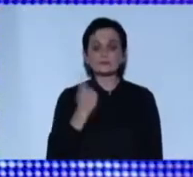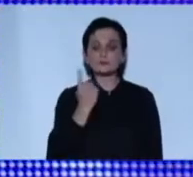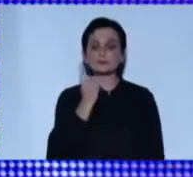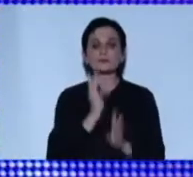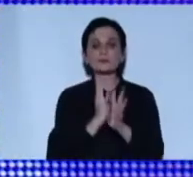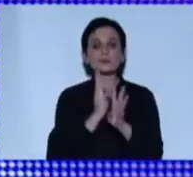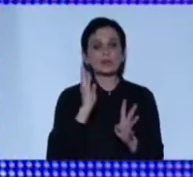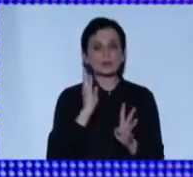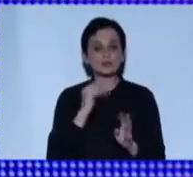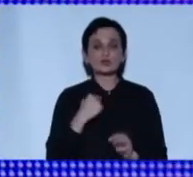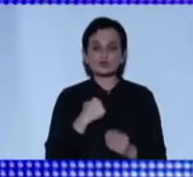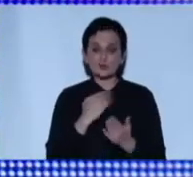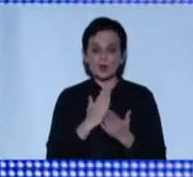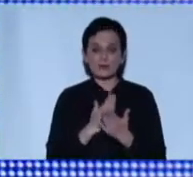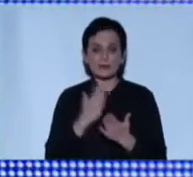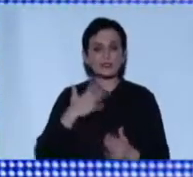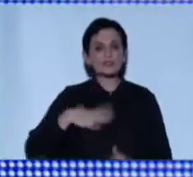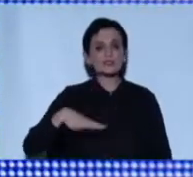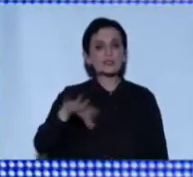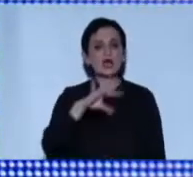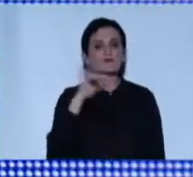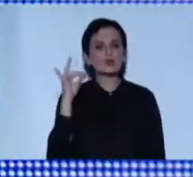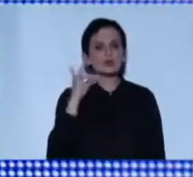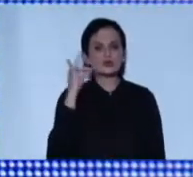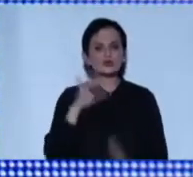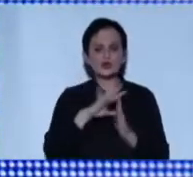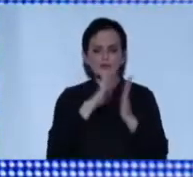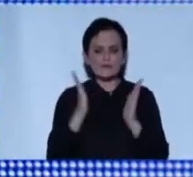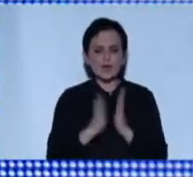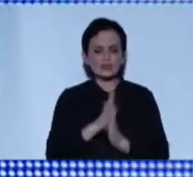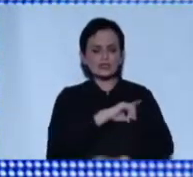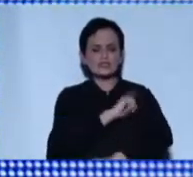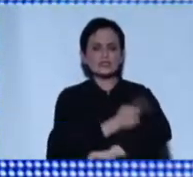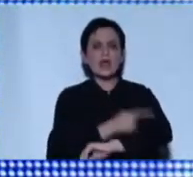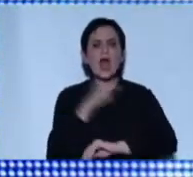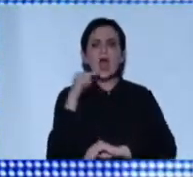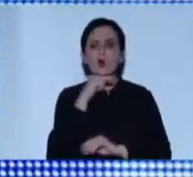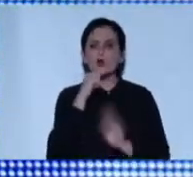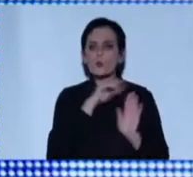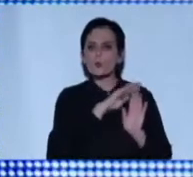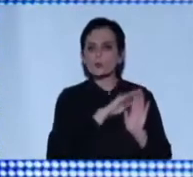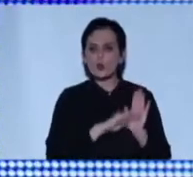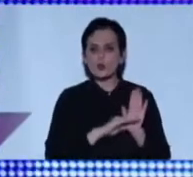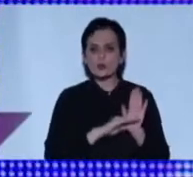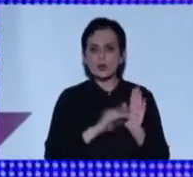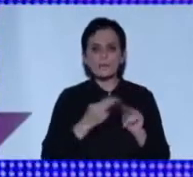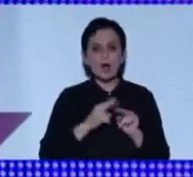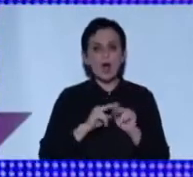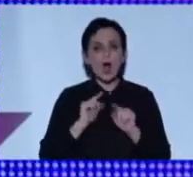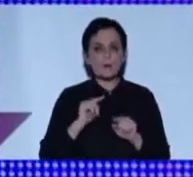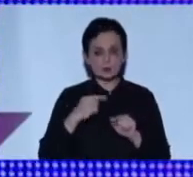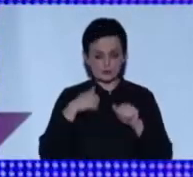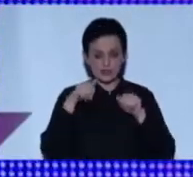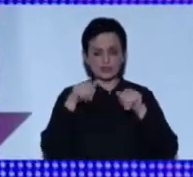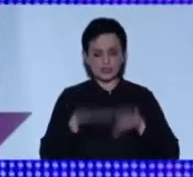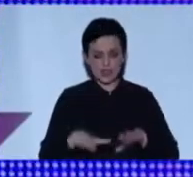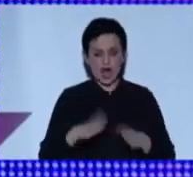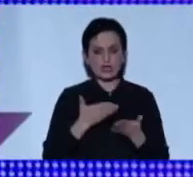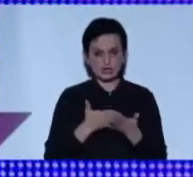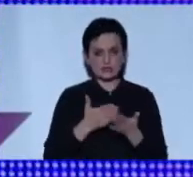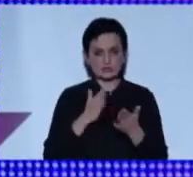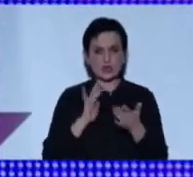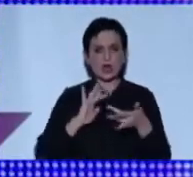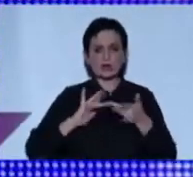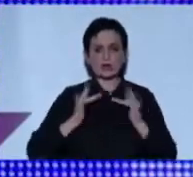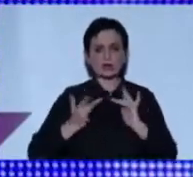რიგში ჩვენ გვაქვს საქართველოს ისტორიაში ყველაზე ძლიერი ეკონომიკური პროგრამა. ამაზე ჩვენ დასკვნა გვიდევს და შეგვიძლია ვებგვერდზე